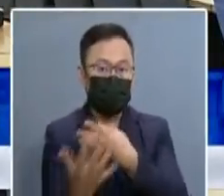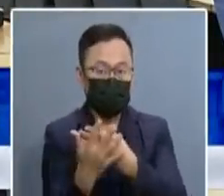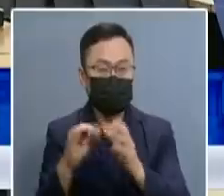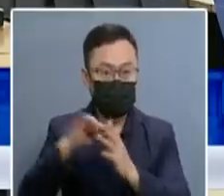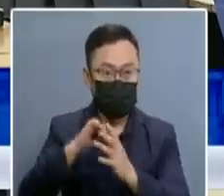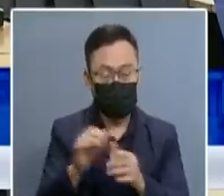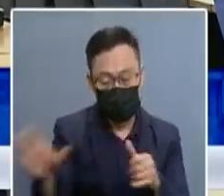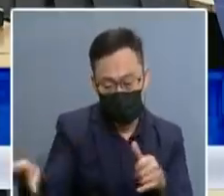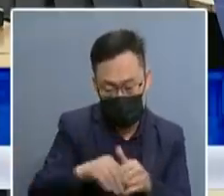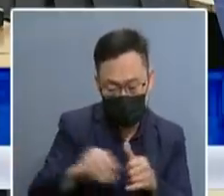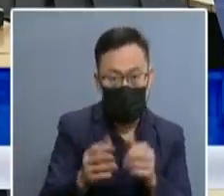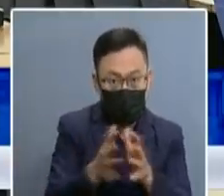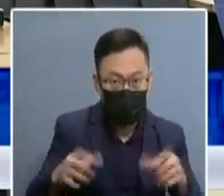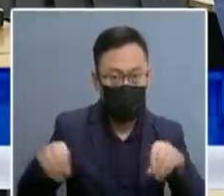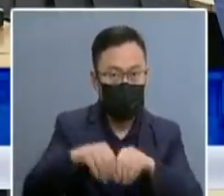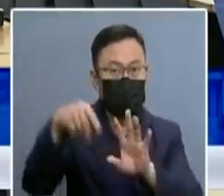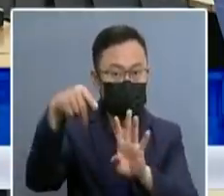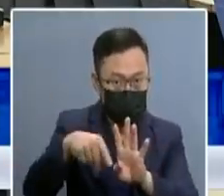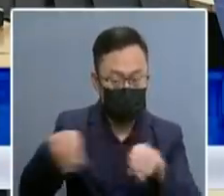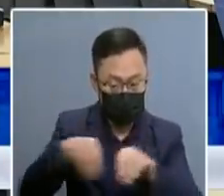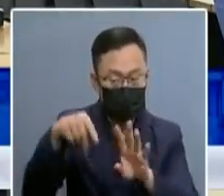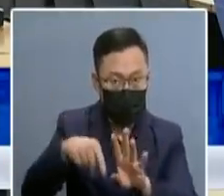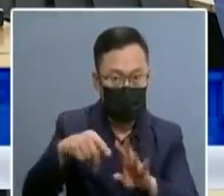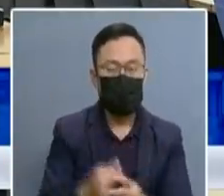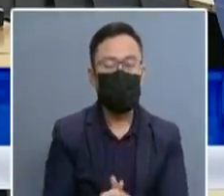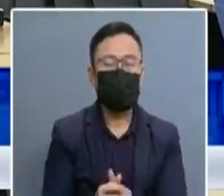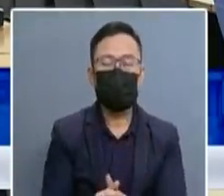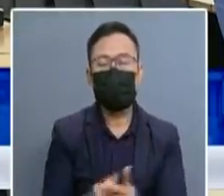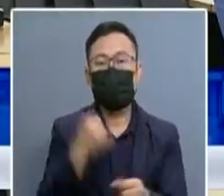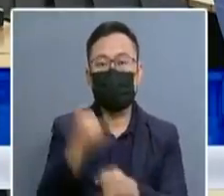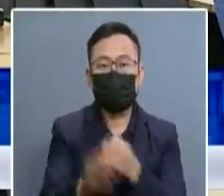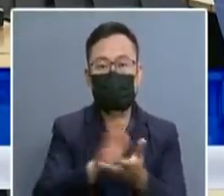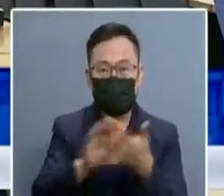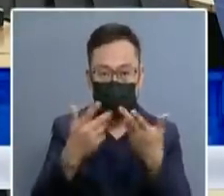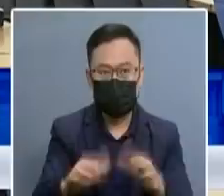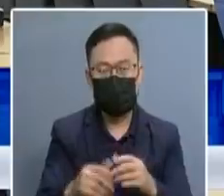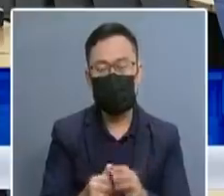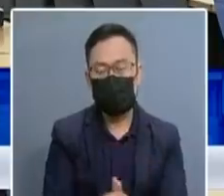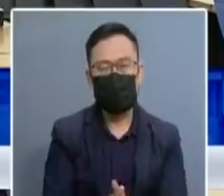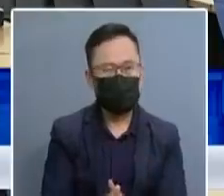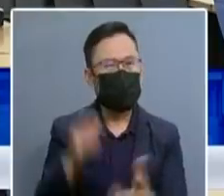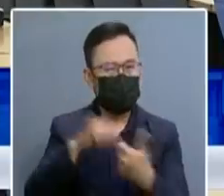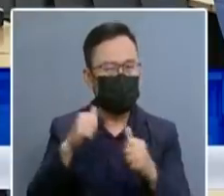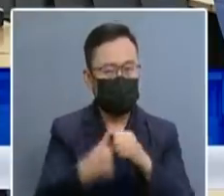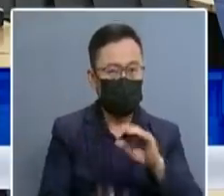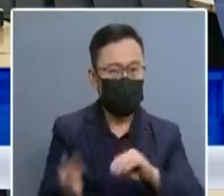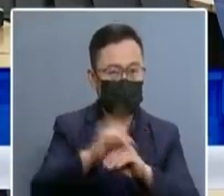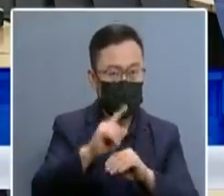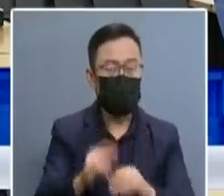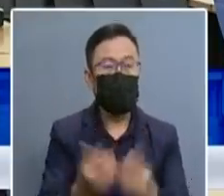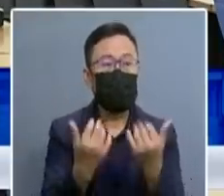เกือบ 4,000 คนนะครับก็เพิ่งเสร็จสิ้นไปเมื่อไม่กี่นาทีที่ผ่านมานี้นะครับมีการประเมินกันว่าในขั้นเลวร้ายที่สุดนะครับตอน